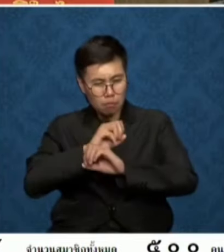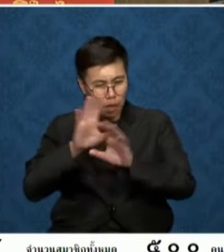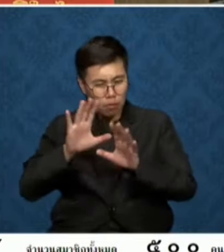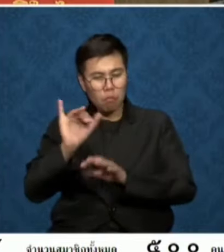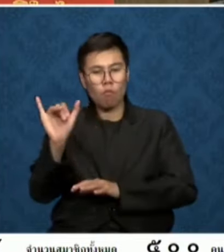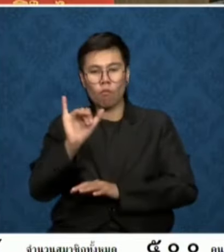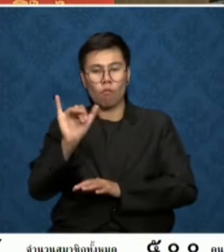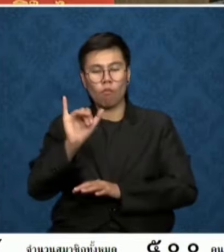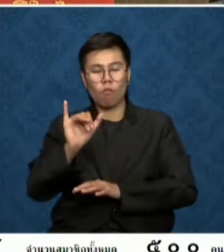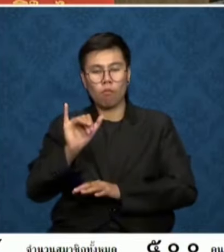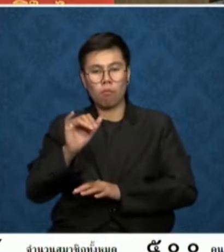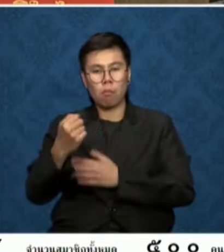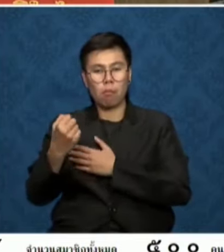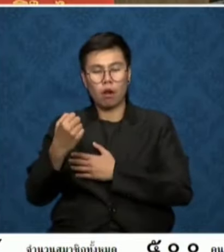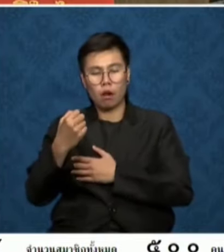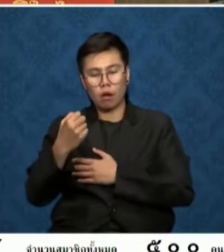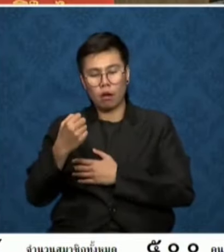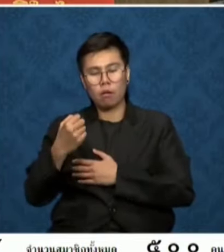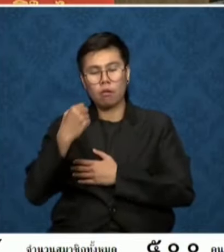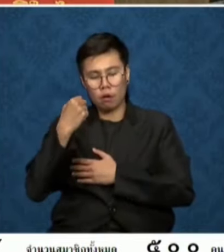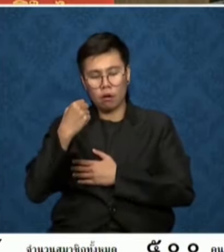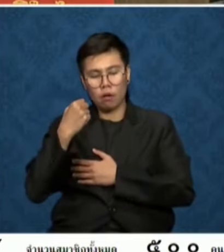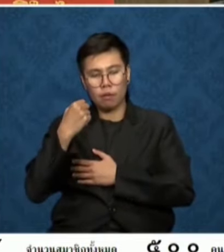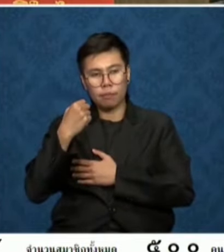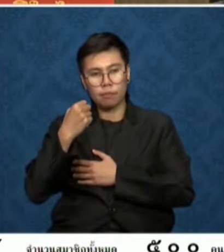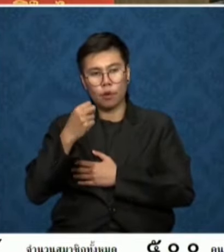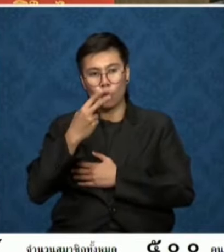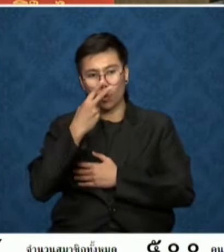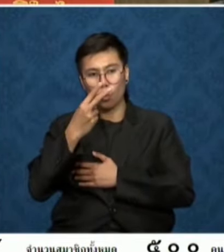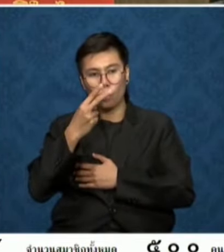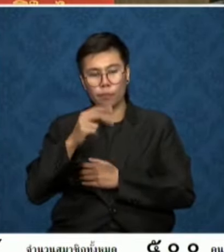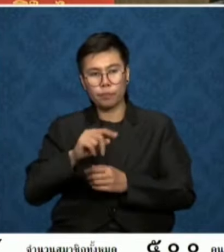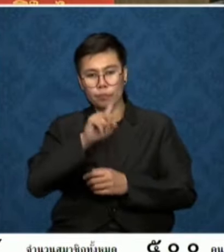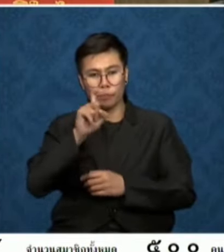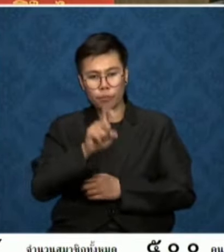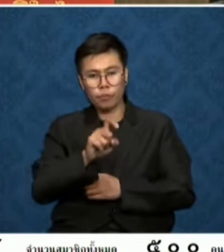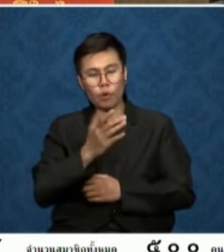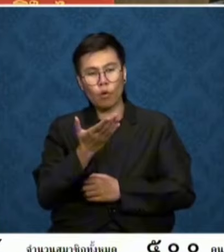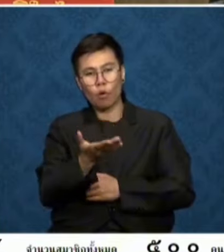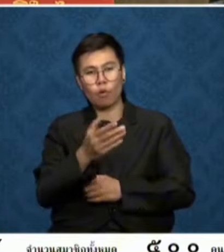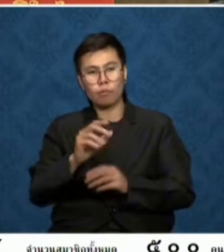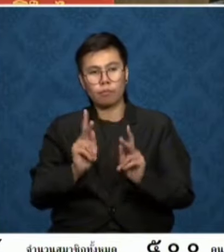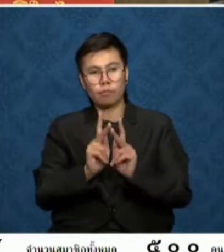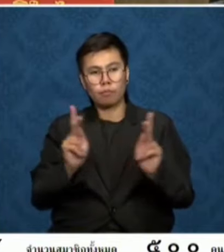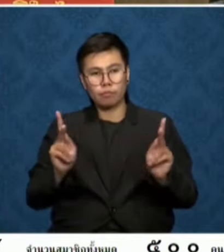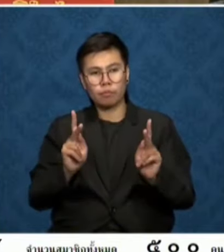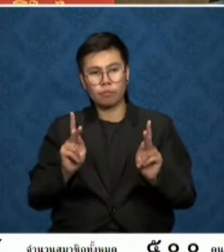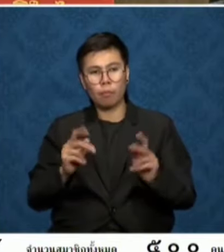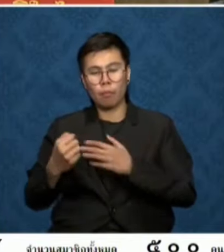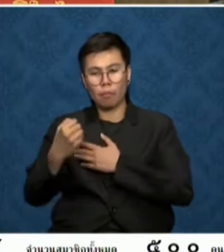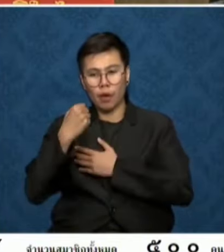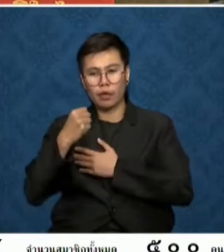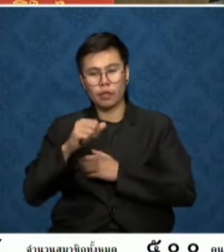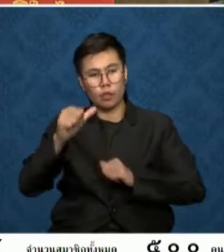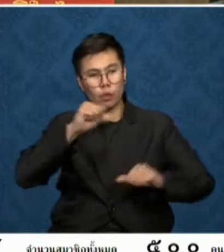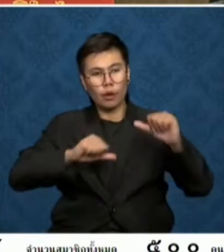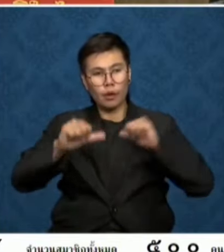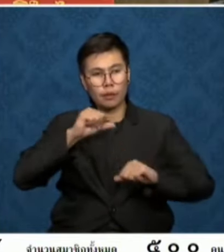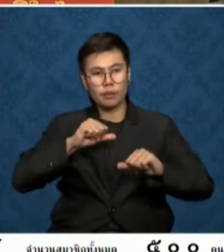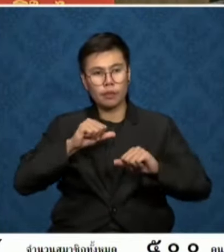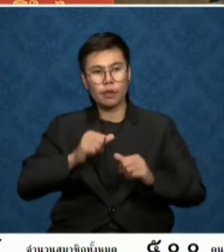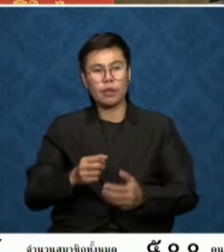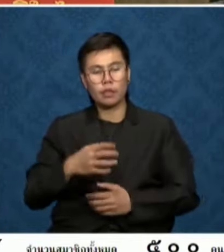อก็คือพลังงานชีวมวลค่ะดิฉันได้เห็นในข้อสังเกตของกรรมาธิการเรื่องพลังงานชีวมวลค่ะท่านประธานบอกว่าต้อง